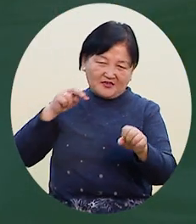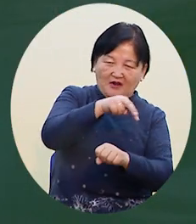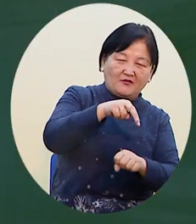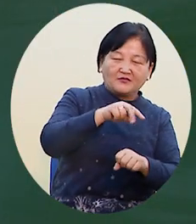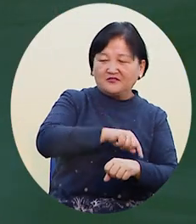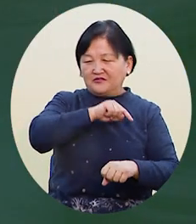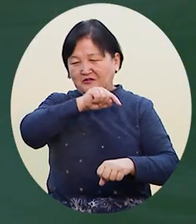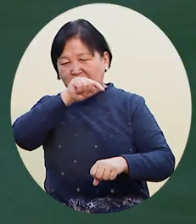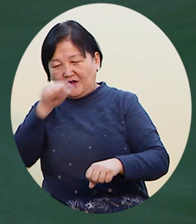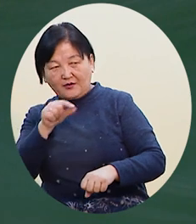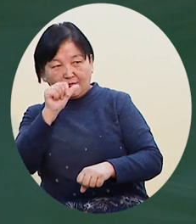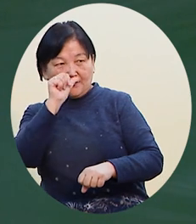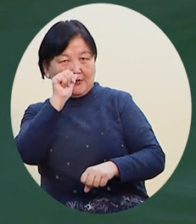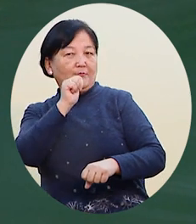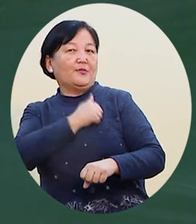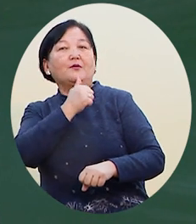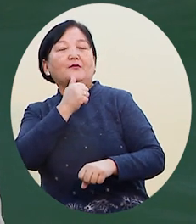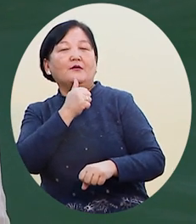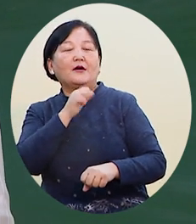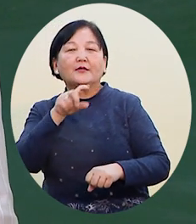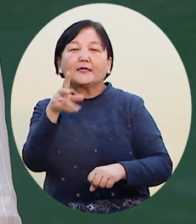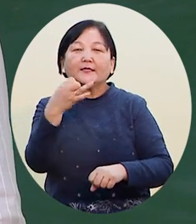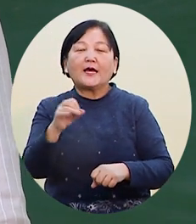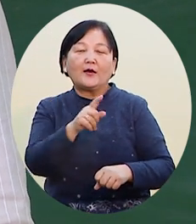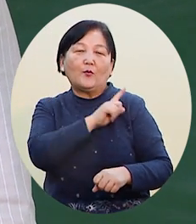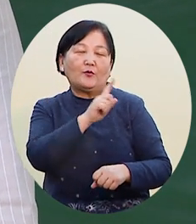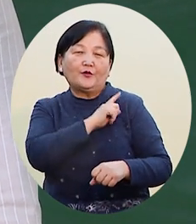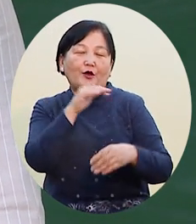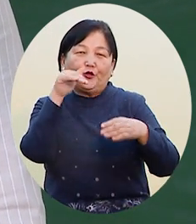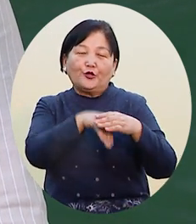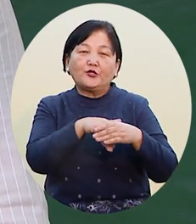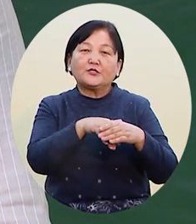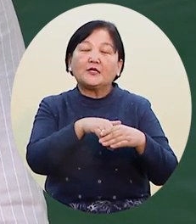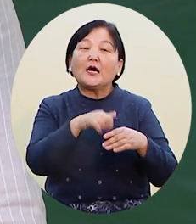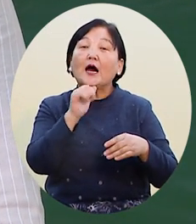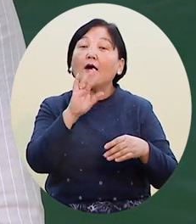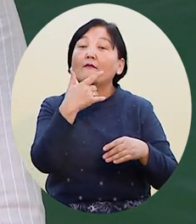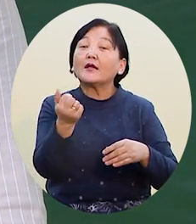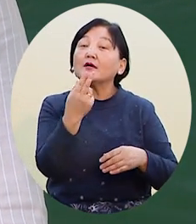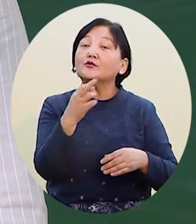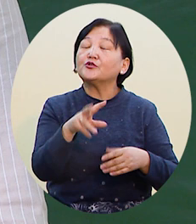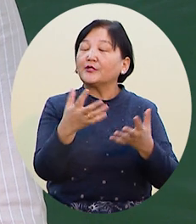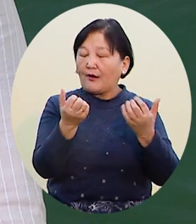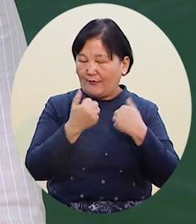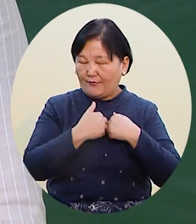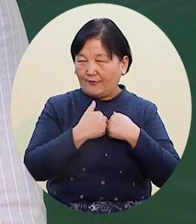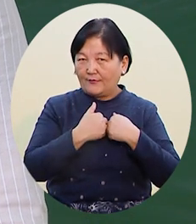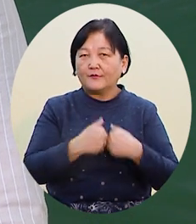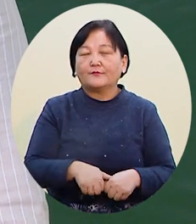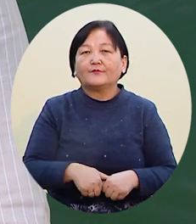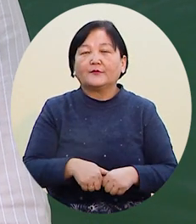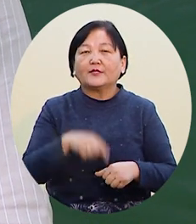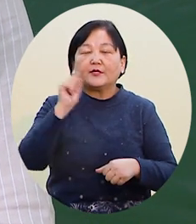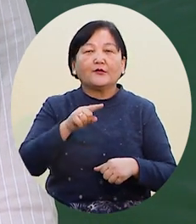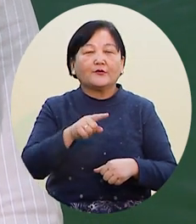гайхвал. Алагдаа уралдаанд оролцоод, аврах цолоор шагнуул. Тэгээ алагдан хийж байгаа үйлдэлүүдээс одоо үзээд зохиолын зан